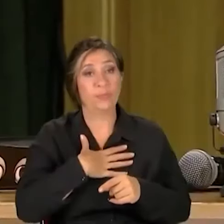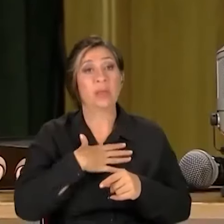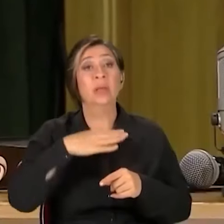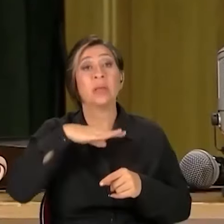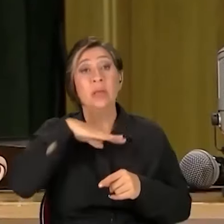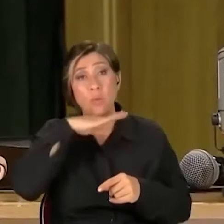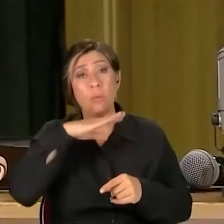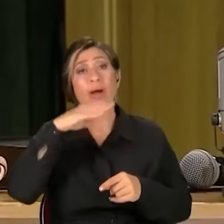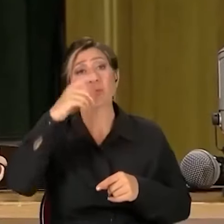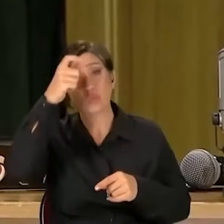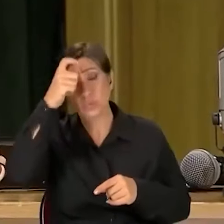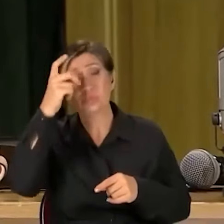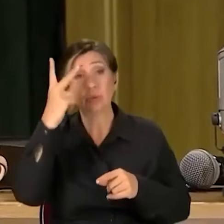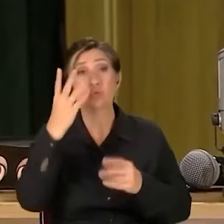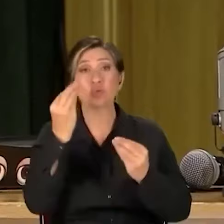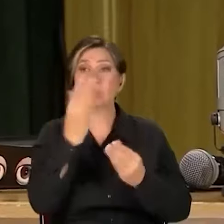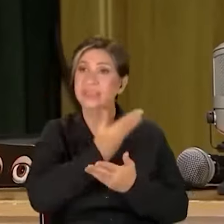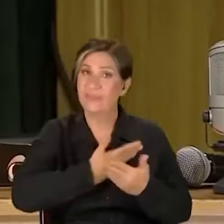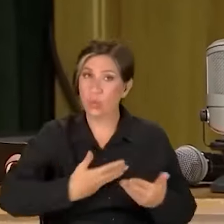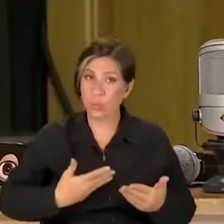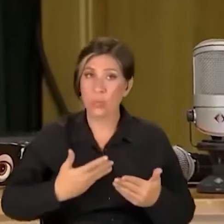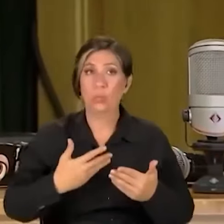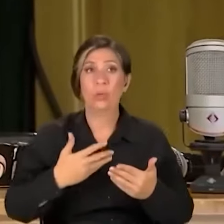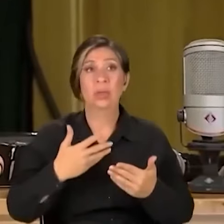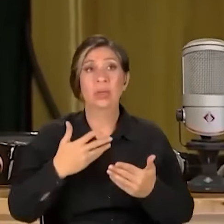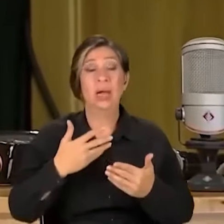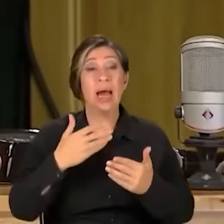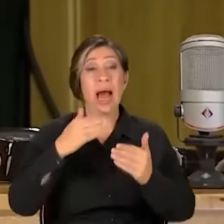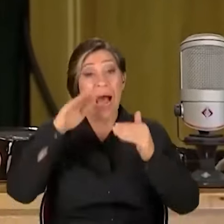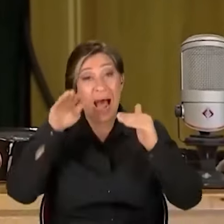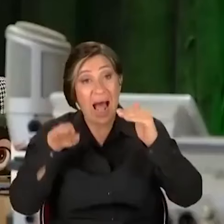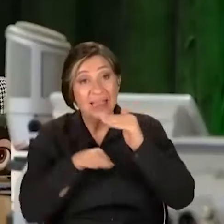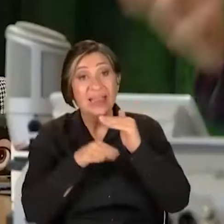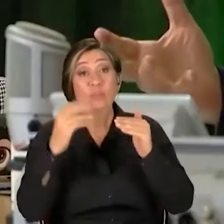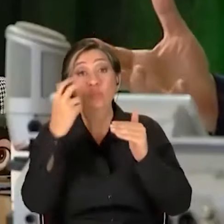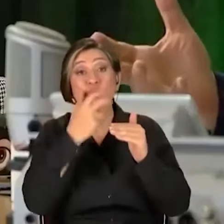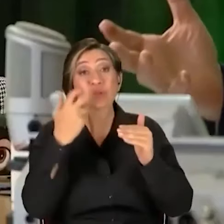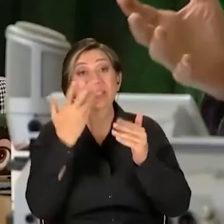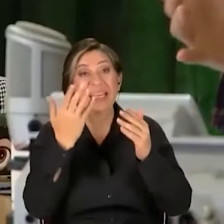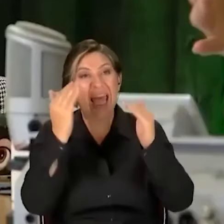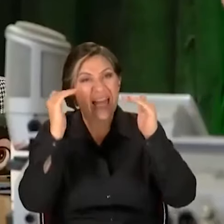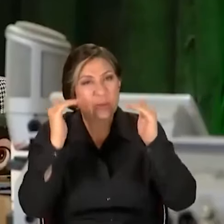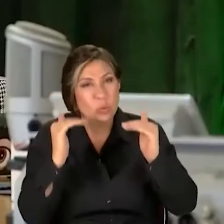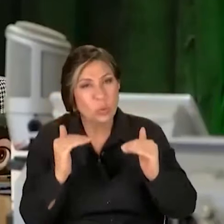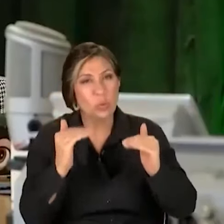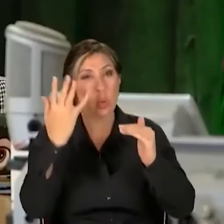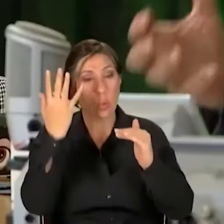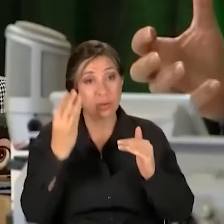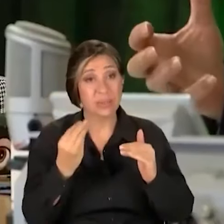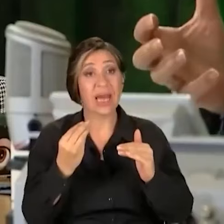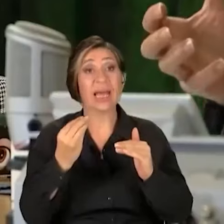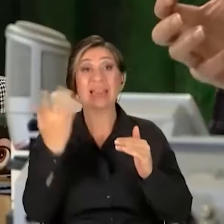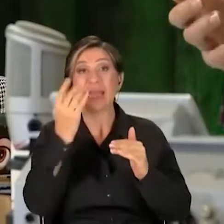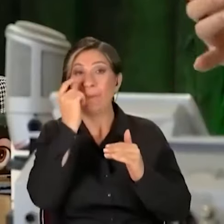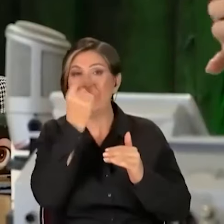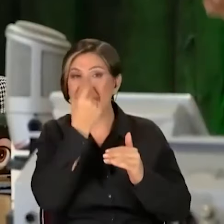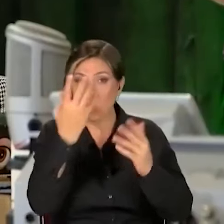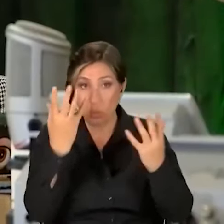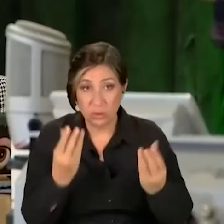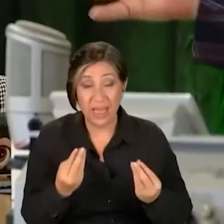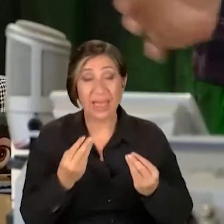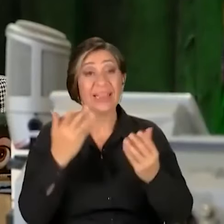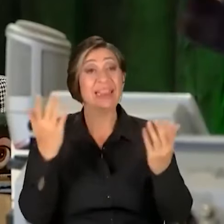yerli yabancı bir takım adamları da bu yüzden çok seviyorum. Hatta altta müziği ne kadar minimal tutarsa, ne kadar basit